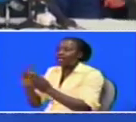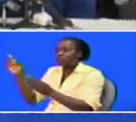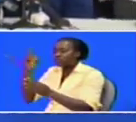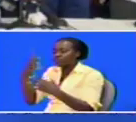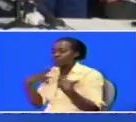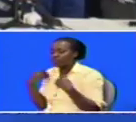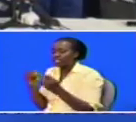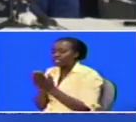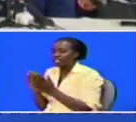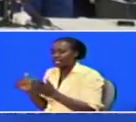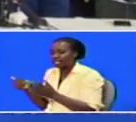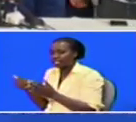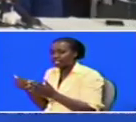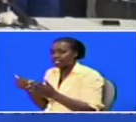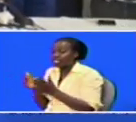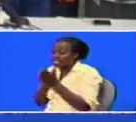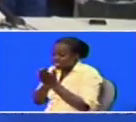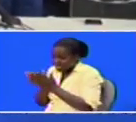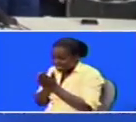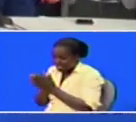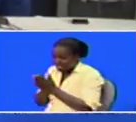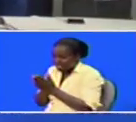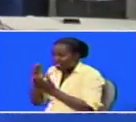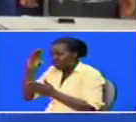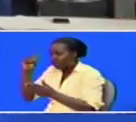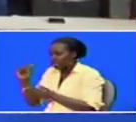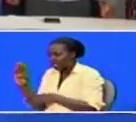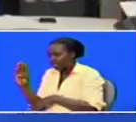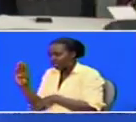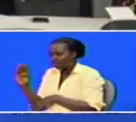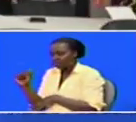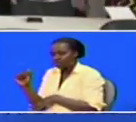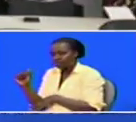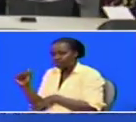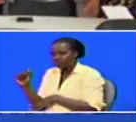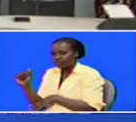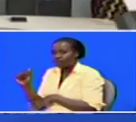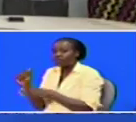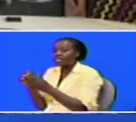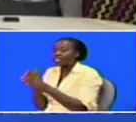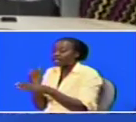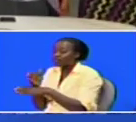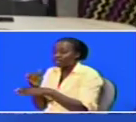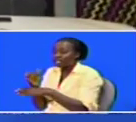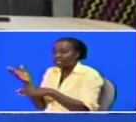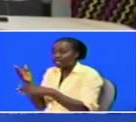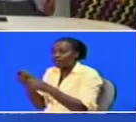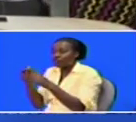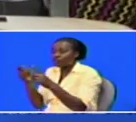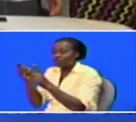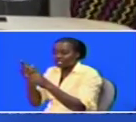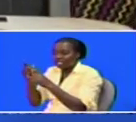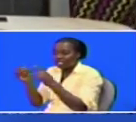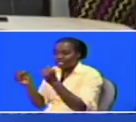ambao watakuwa na interest katika CBA hii. Alafu ndani ya siku 45 toka tarehe ya uamuzi ambayo ilikuwa tarehe